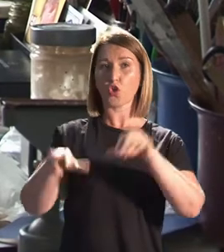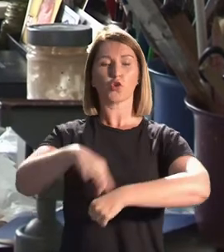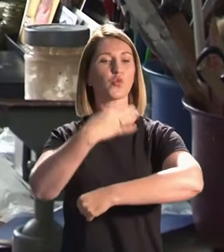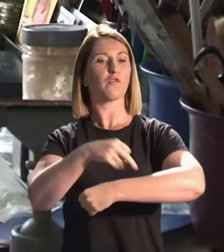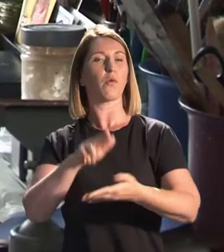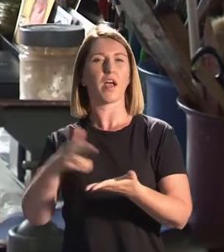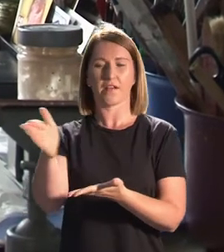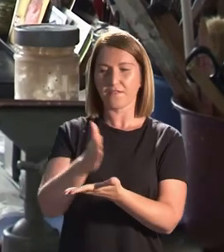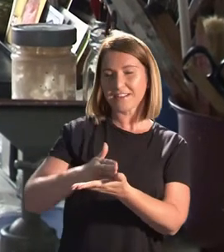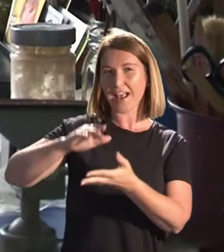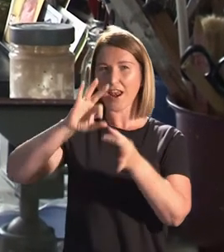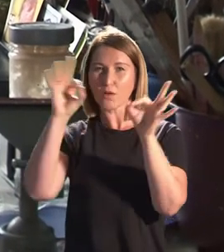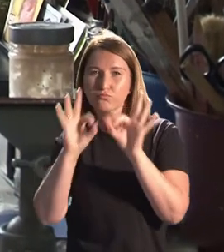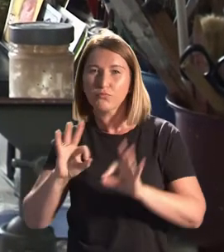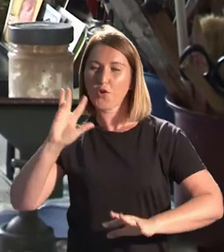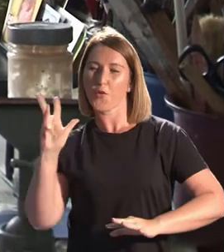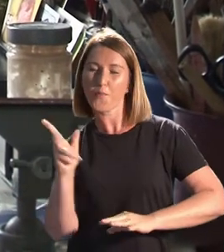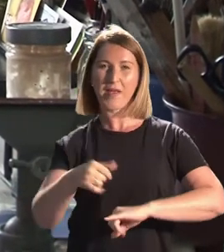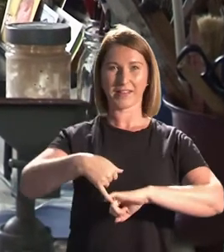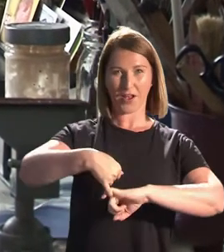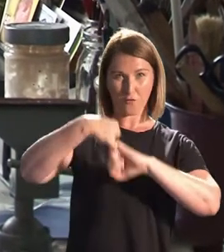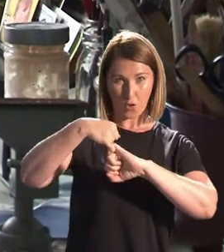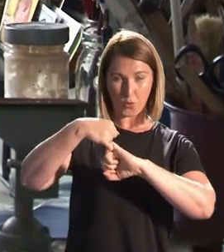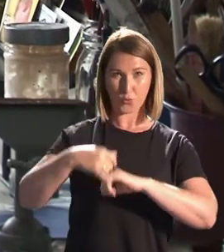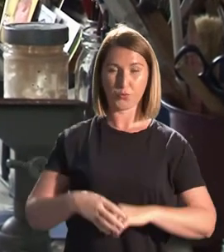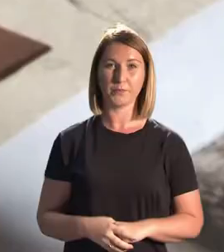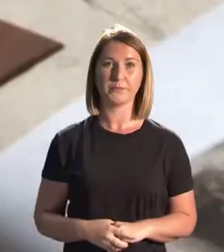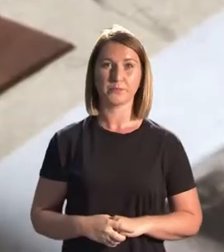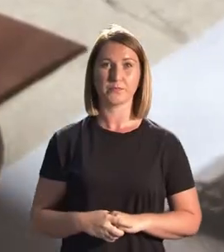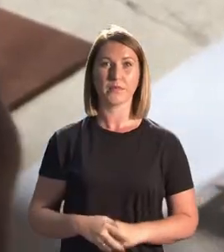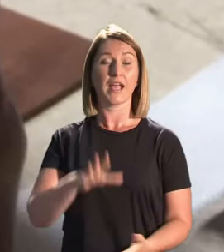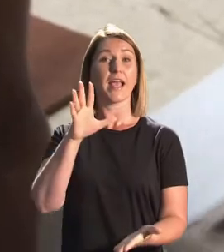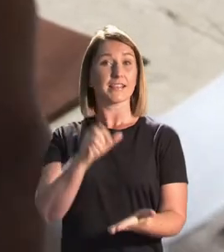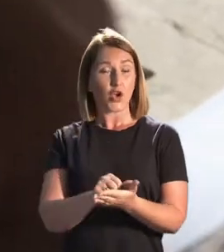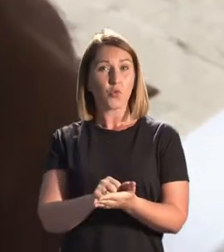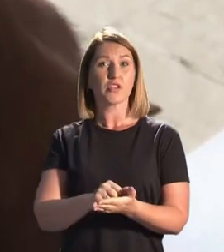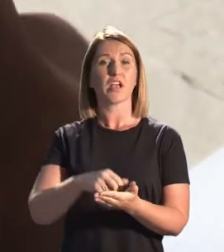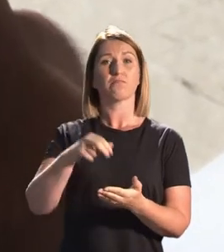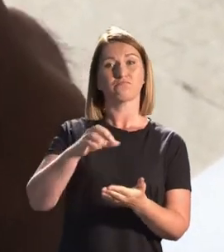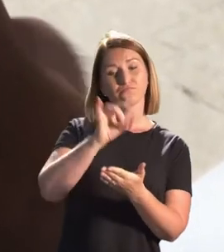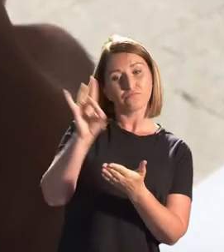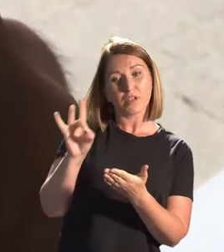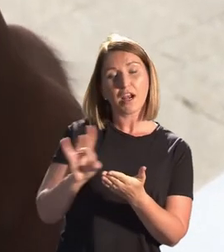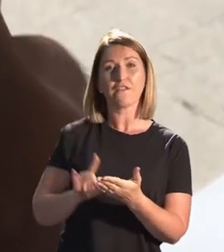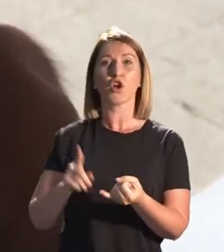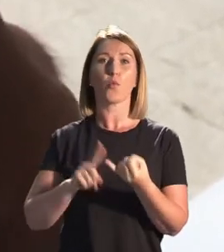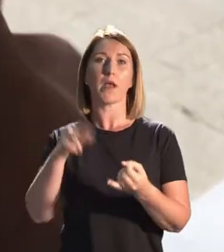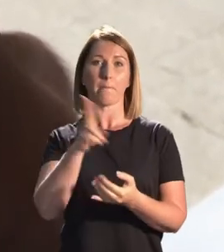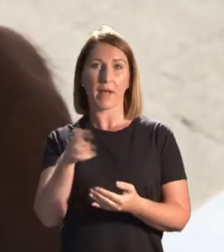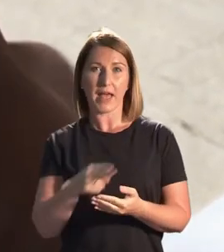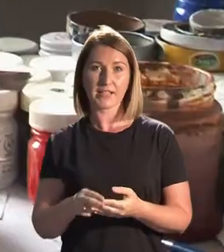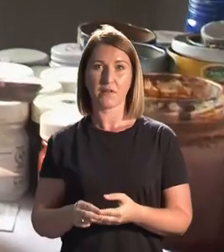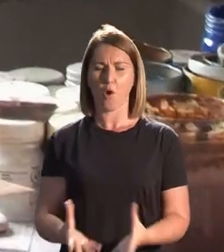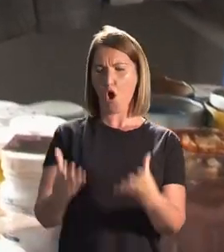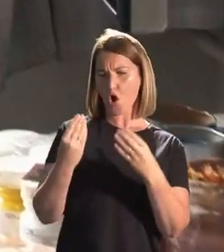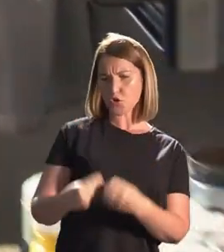1963-1968 studiował na Wydziale Sztuk Pięknych Uniwersytetu Mikołaja Kopernika w Toruniu. Zajmuje się grafiką warsztatową, użytkową i malarstwem. Jest